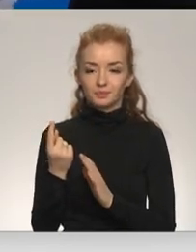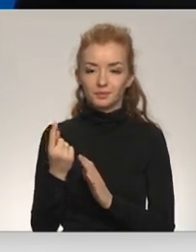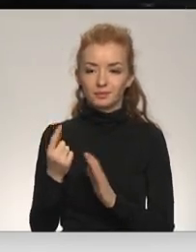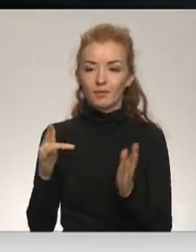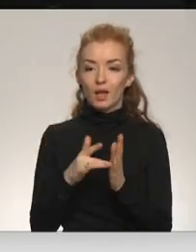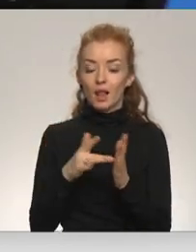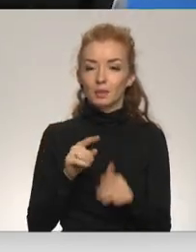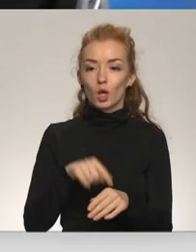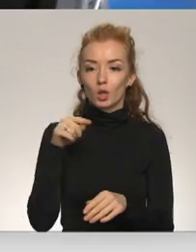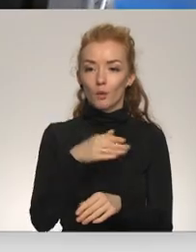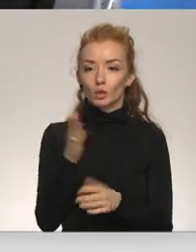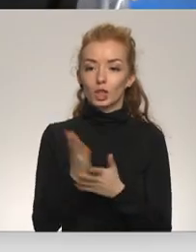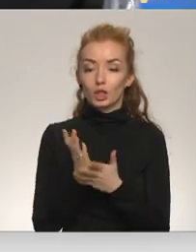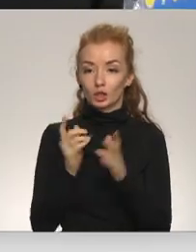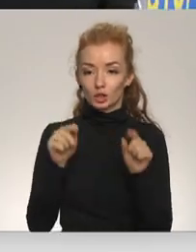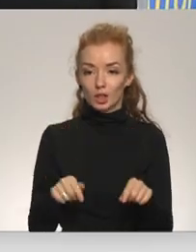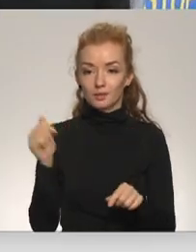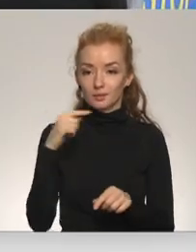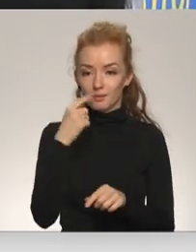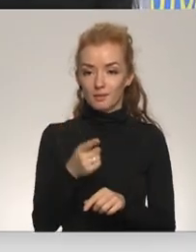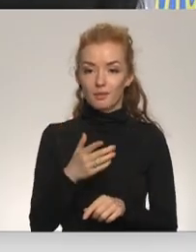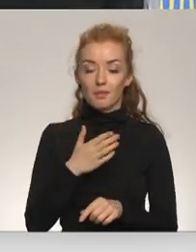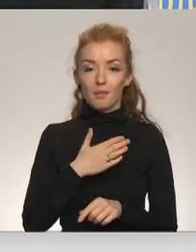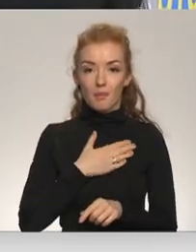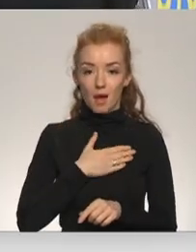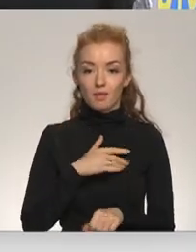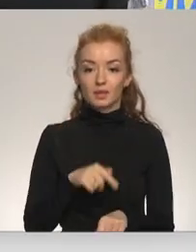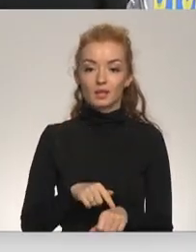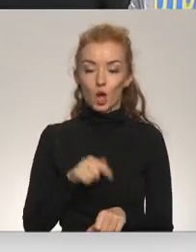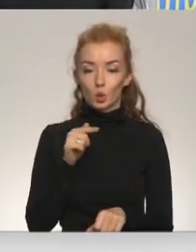esat šeit? Ziniet, nu man sajūtas ir...